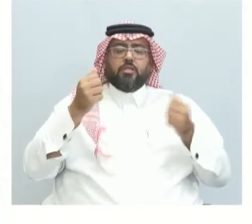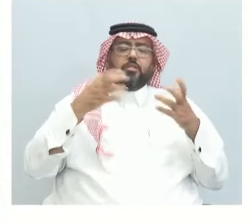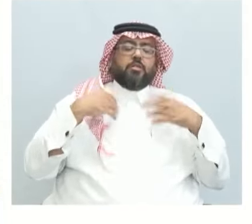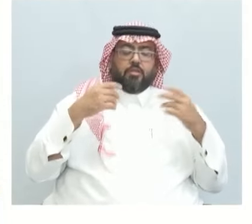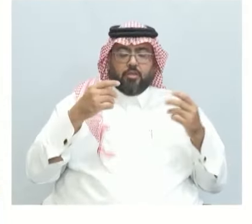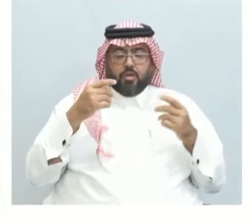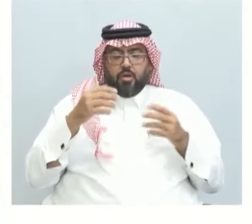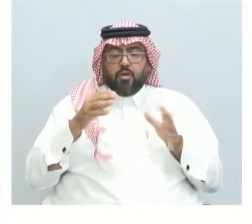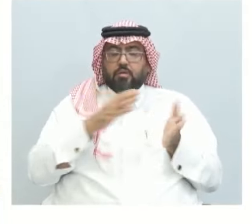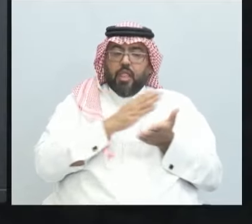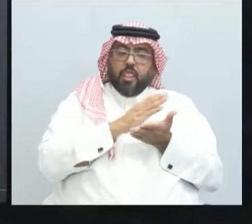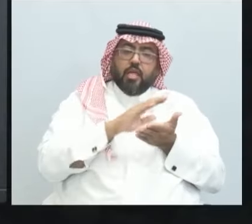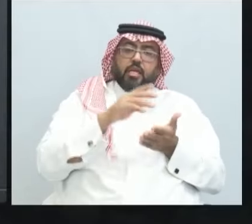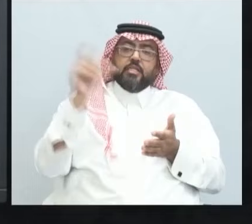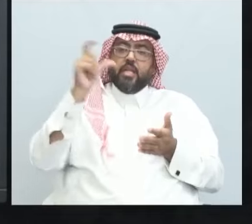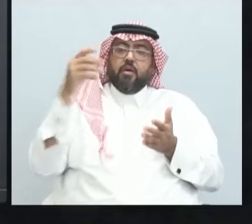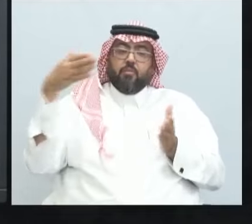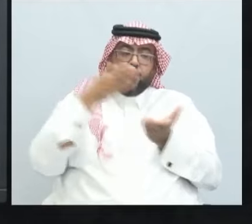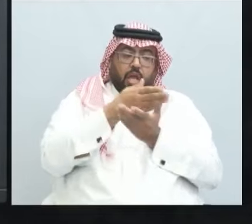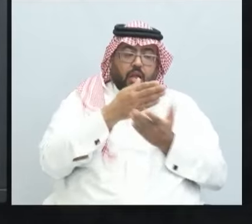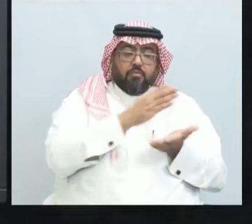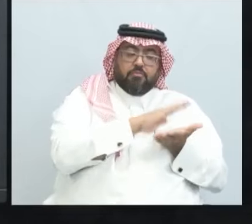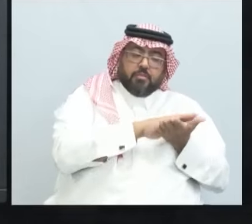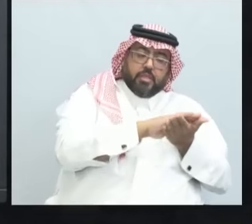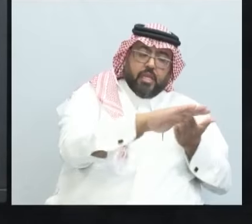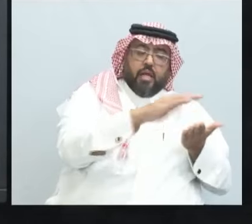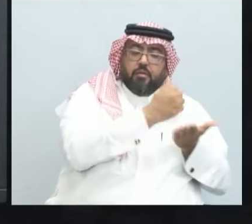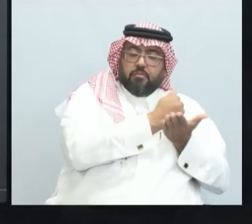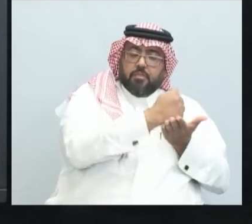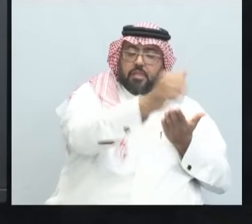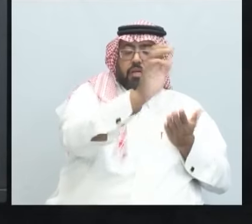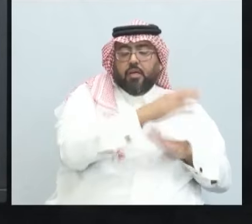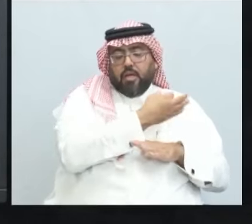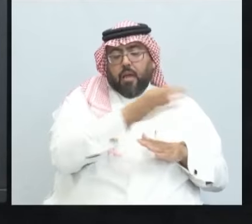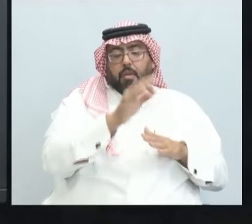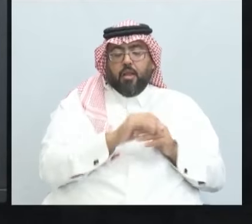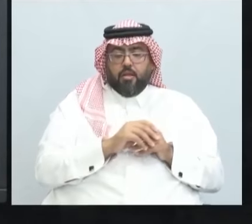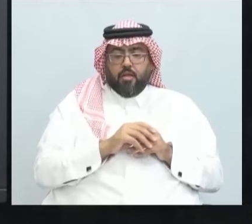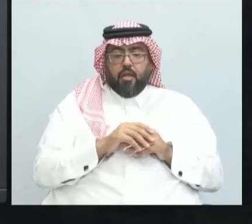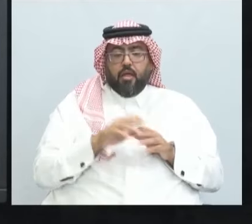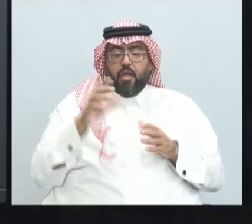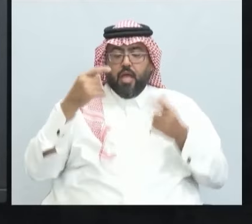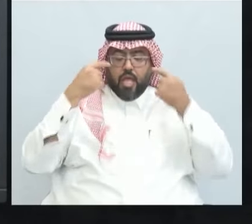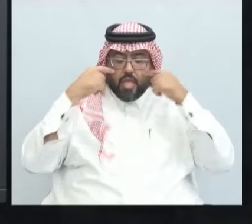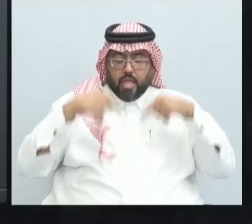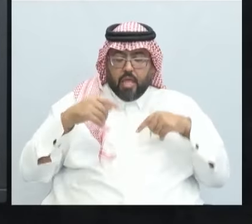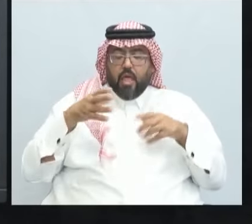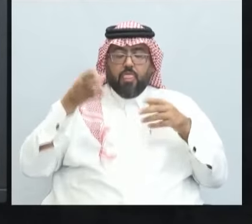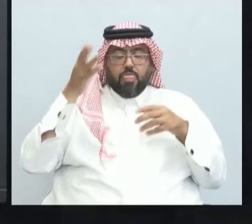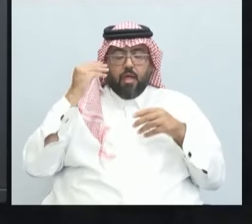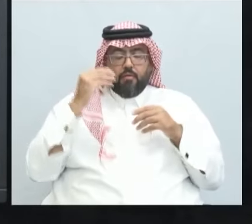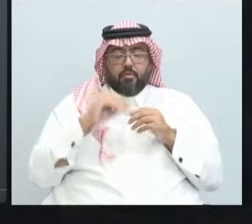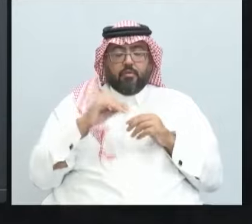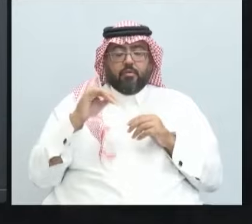وازال ذلك وعرف وعرفهم الحياه الثقافيه والدينيه هنا في حياتهم ايضا